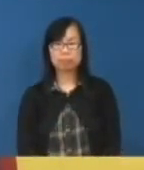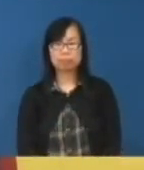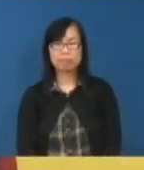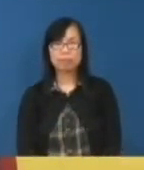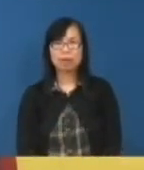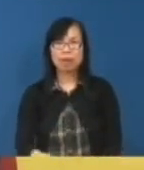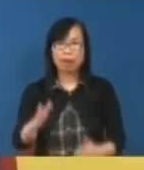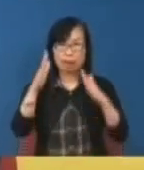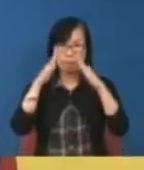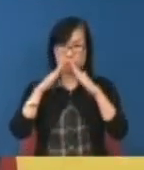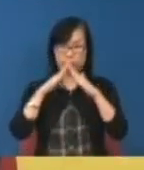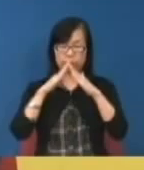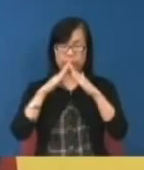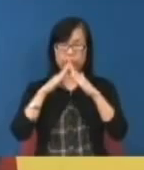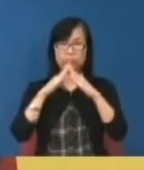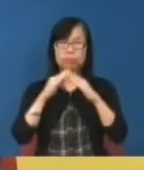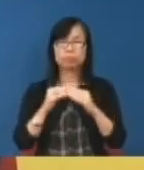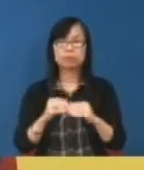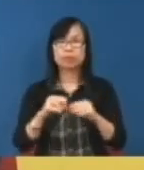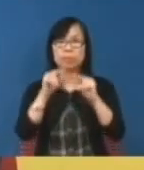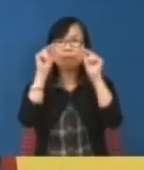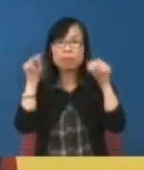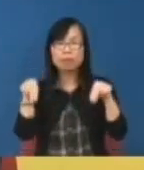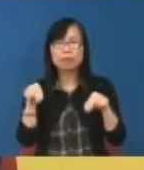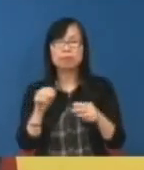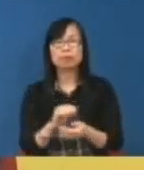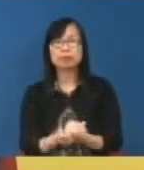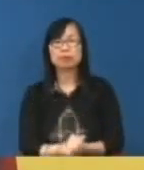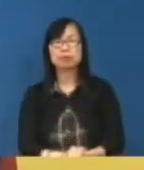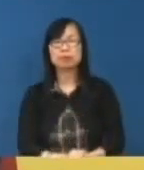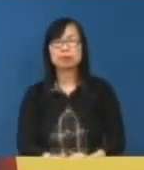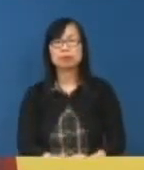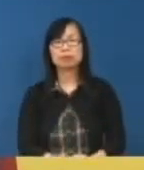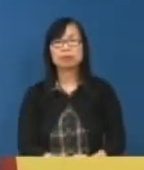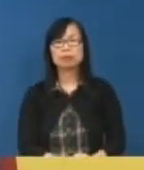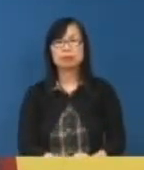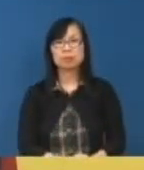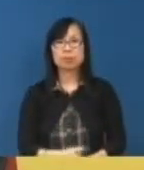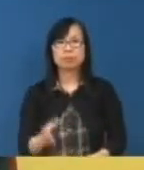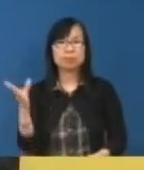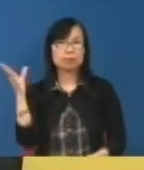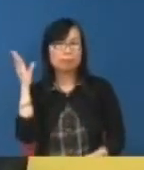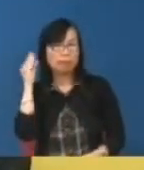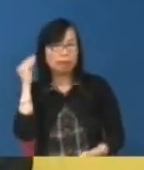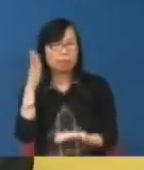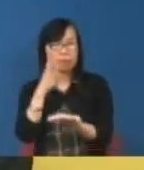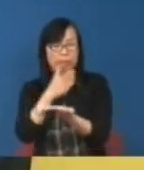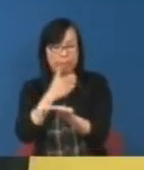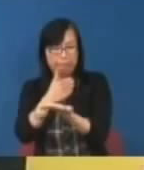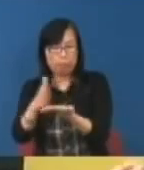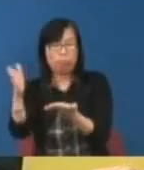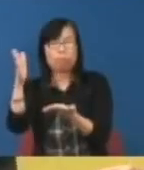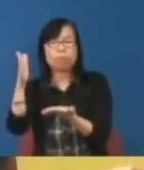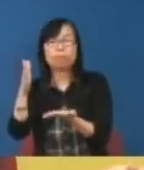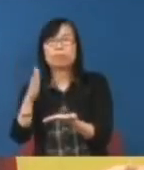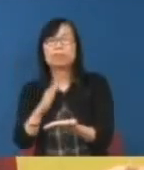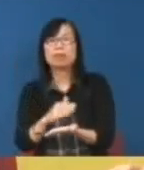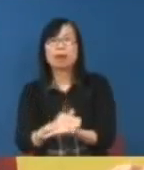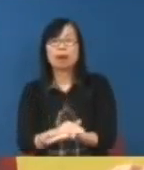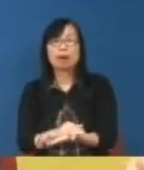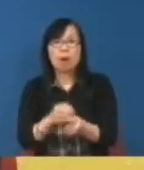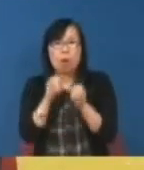喺房屋嘅問題上面咧，佢即係都冇回應到個問題啊。佢淨係聽到一部分，即係被